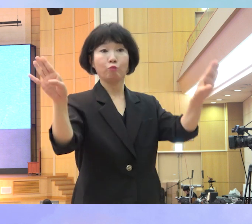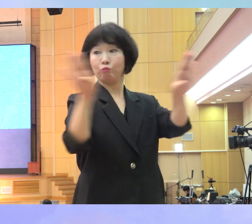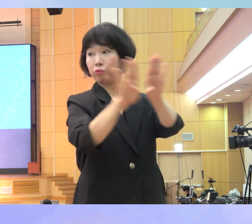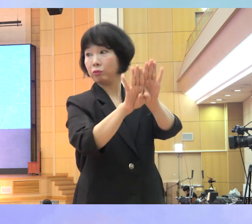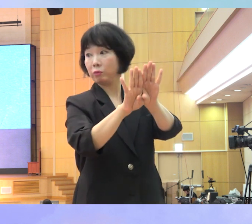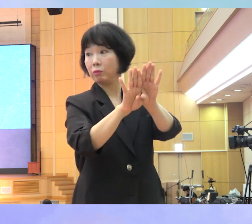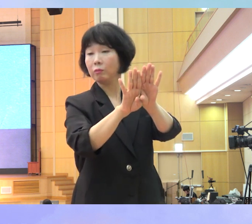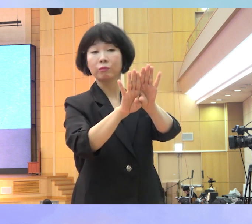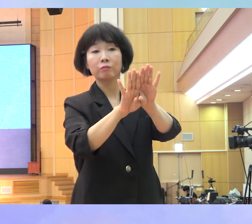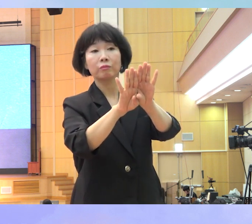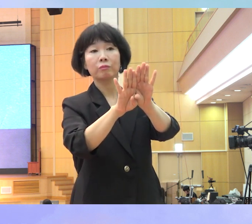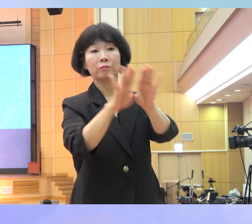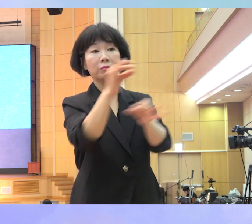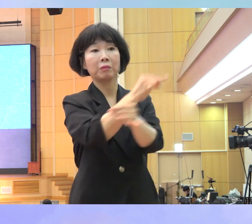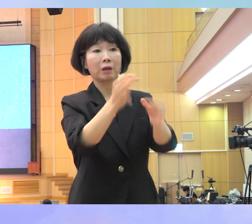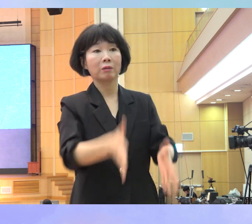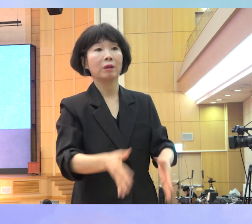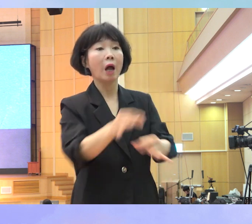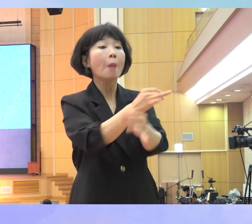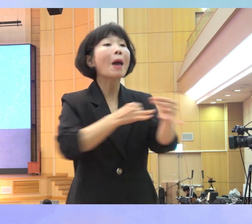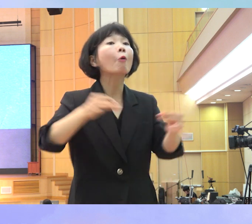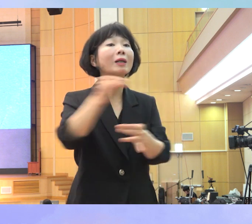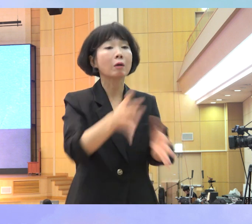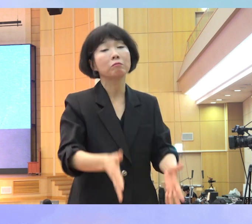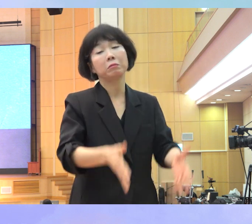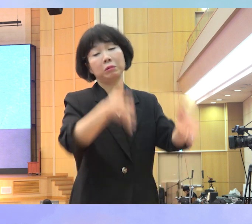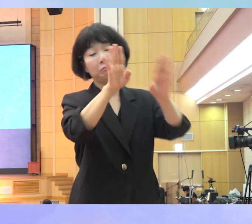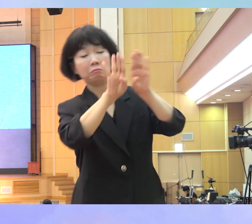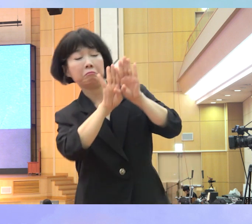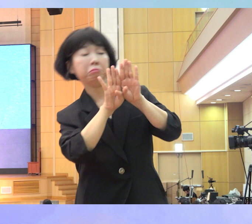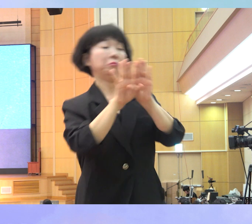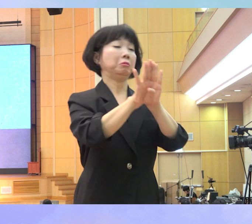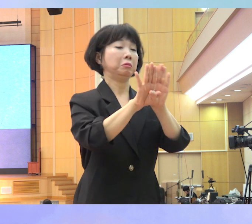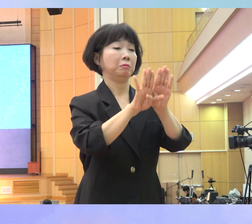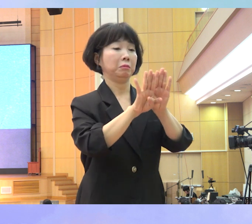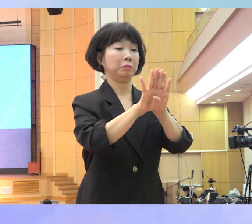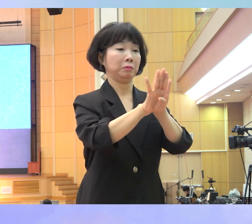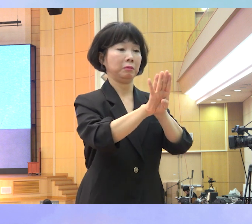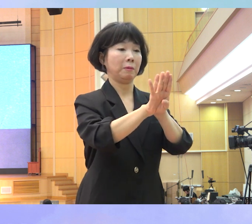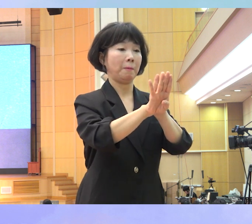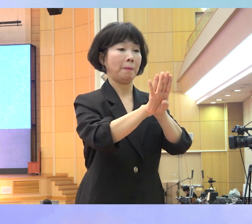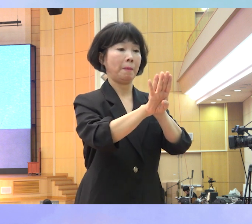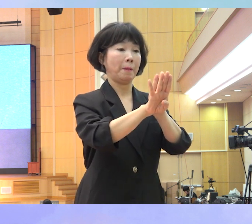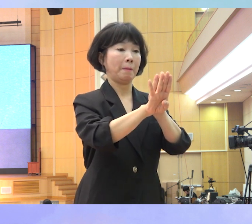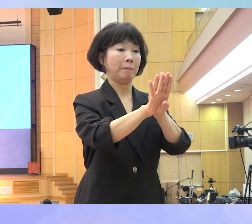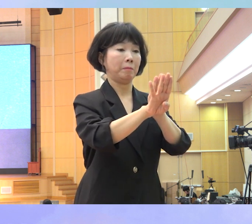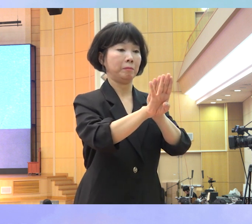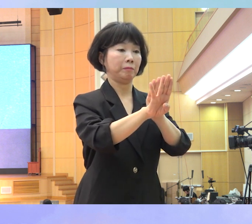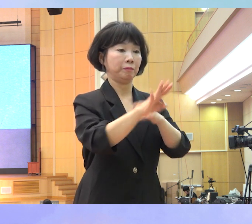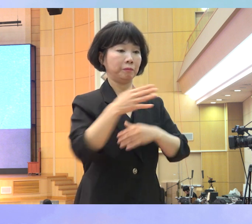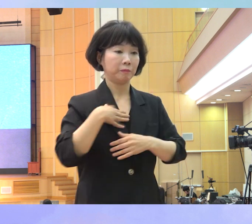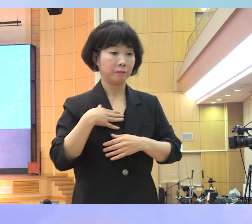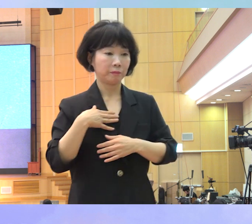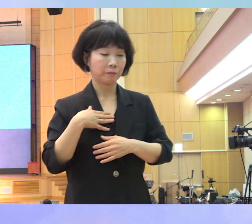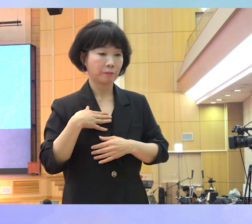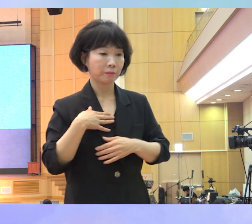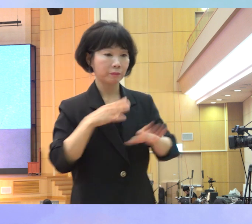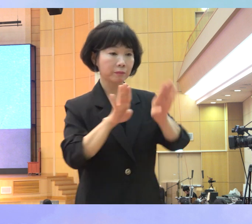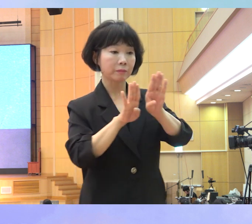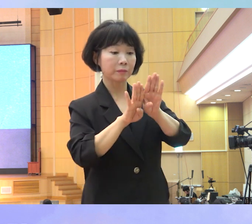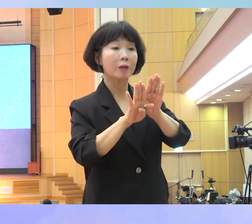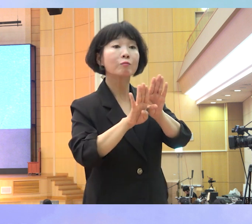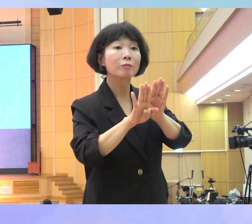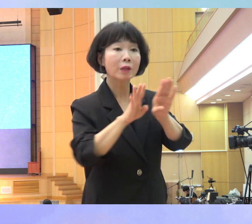그래서 이제 문을 열고 이렇게 지나가는데 뒤에 사람이 한 너댓 발자국 뒤에 와요. 그래서 제가 문을 이렇게